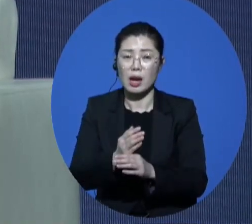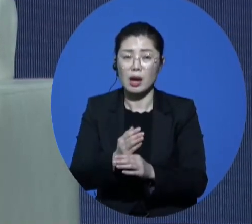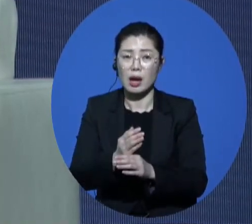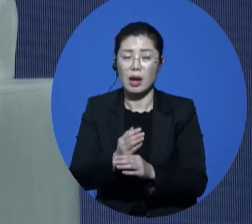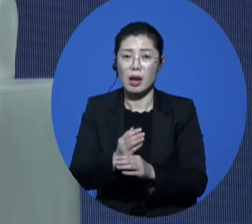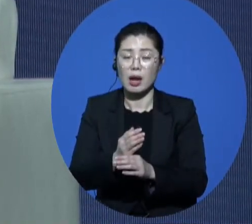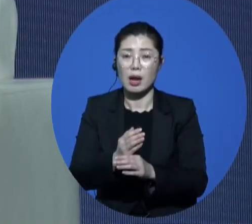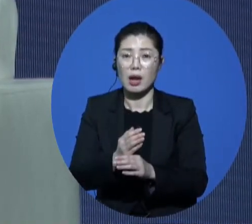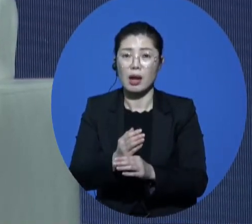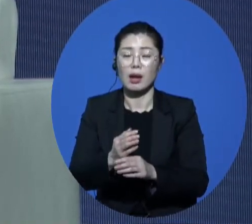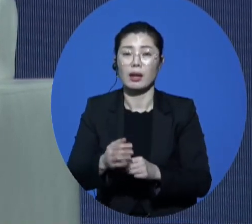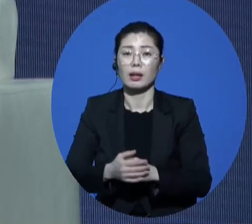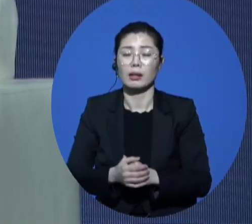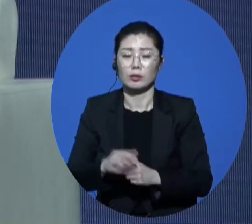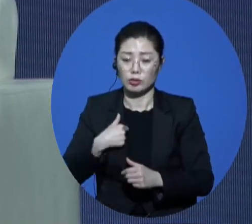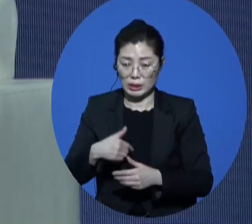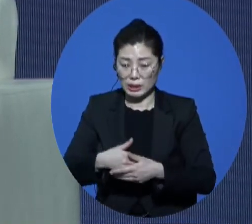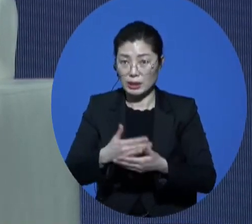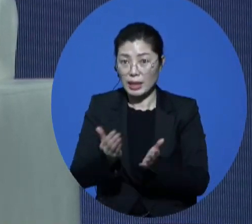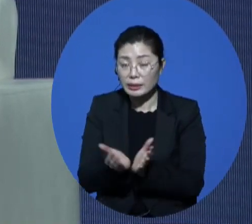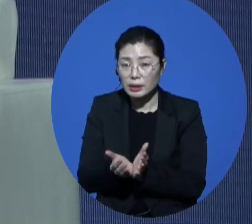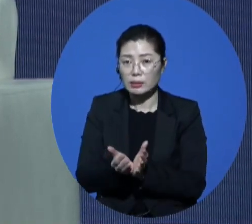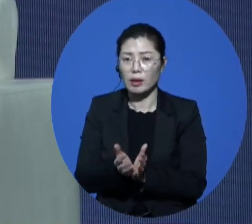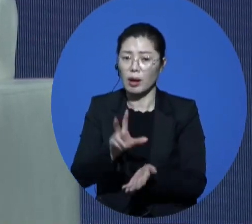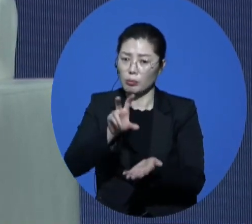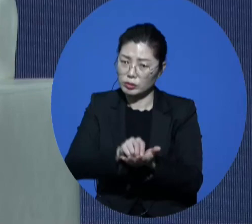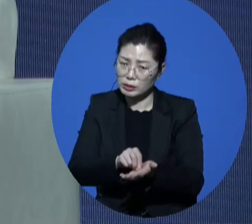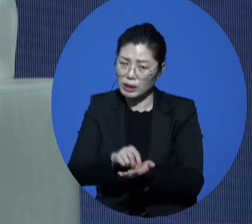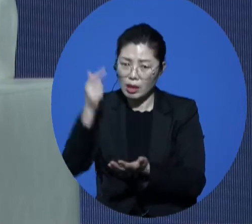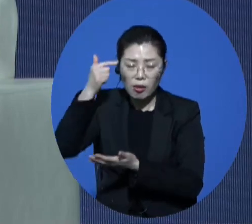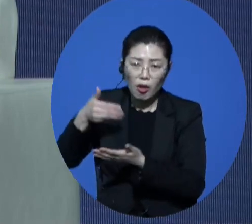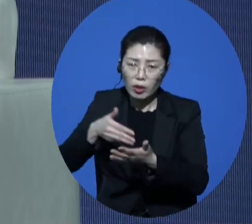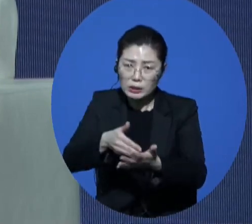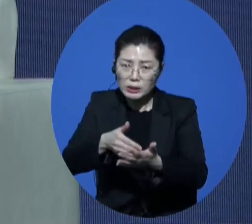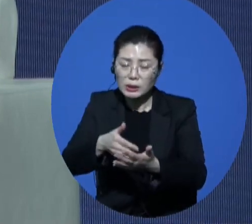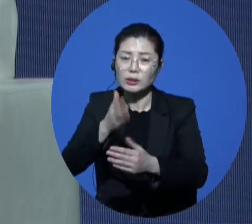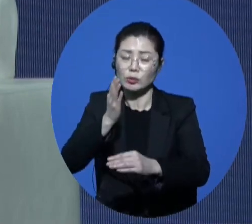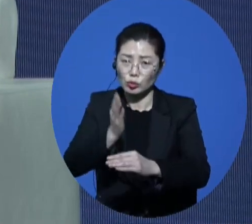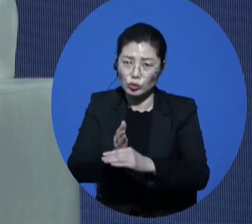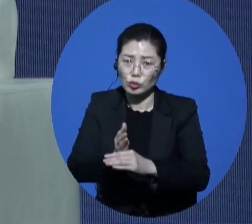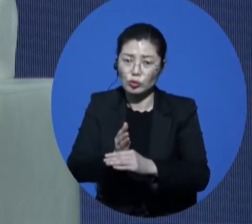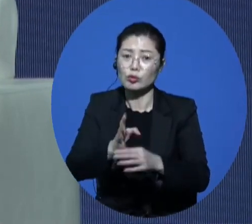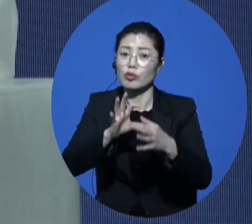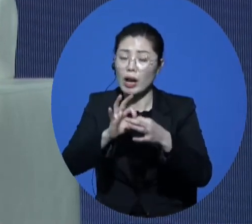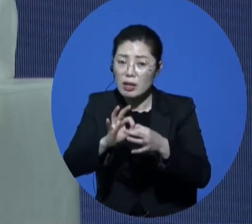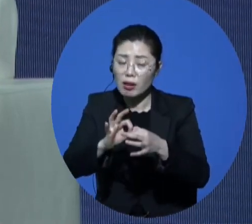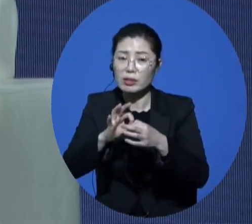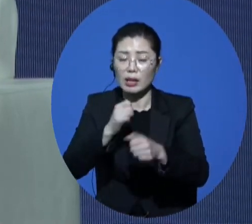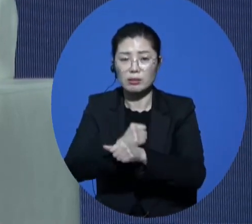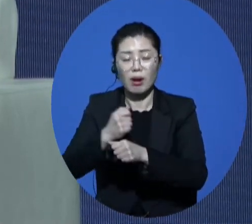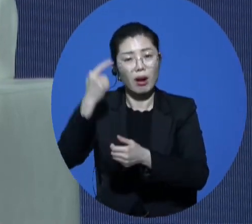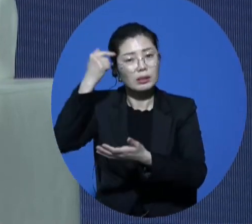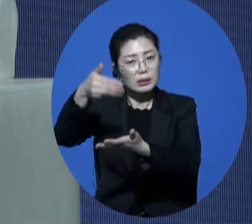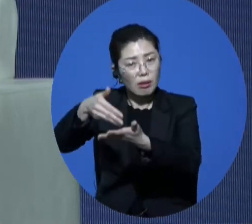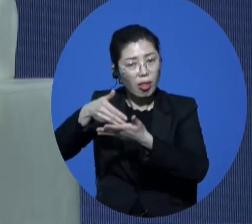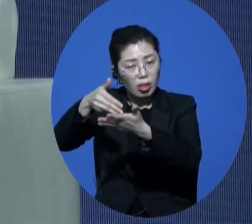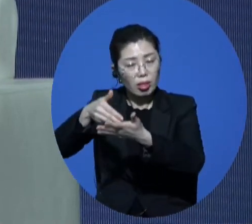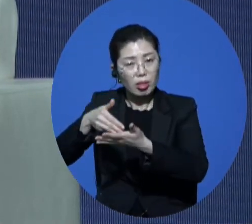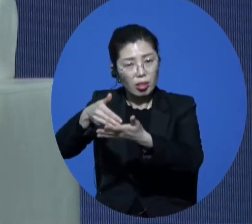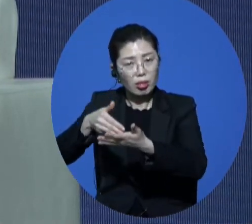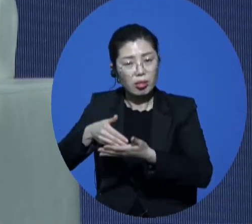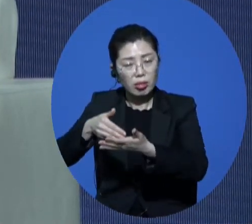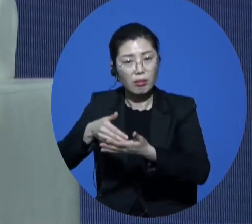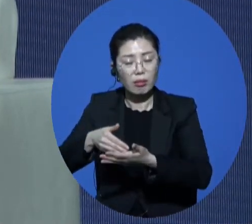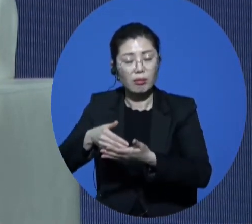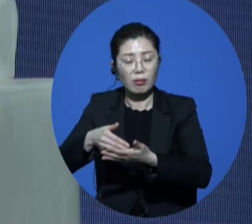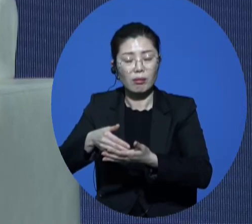코호트에 대해서 저희 단체에서 지금 좀 문제 제기를 하려고 하고 있습니다. 관련해서 의견이나 사례도 좋고요. 무엇이든